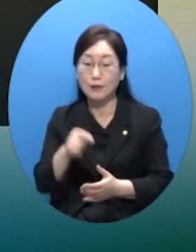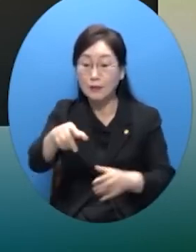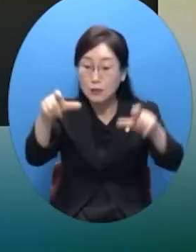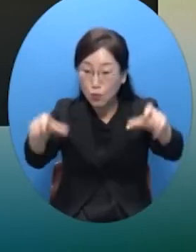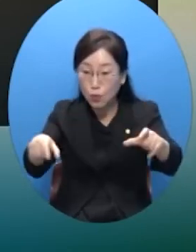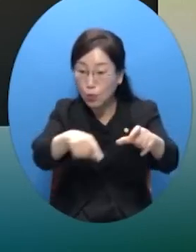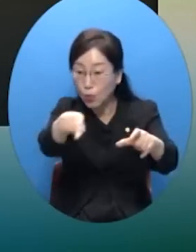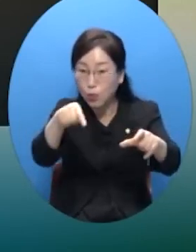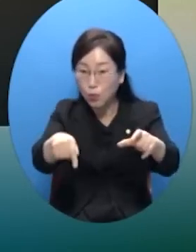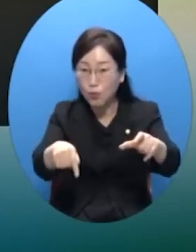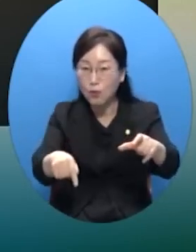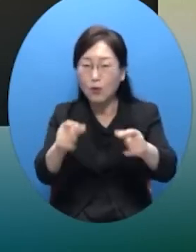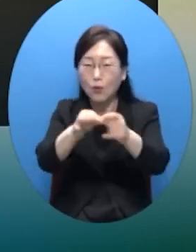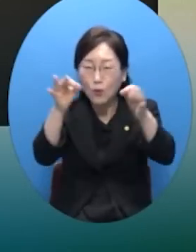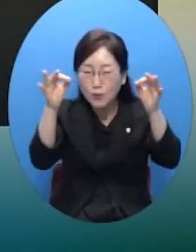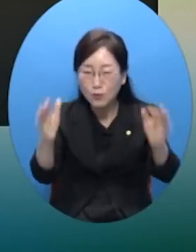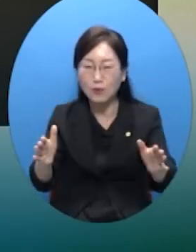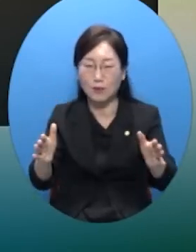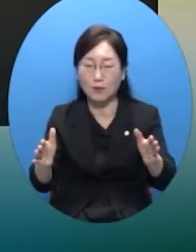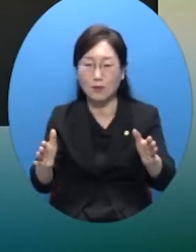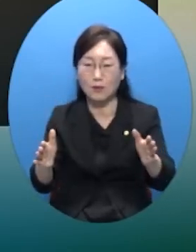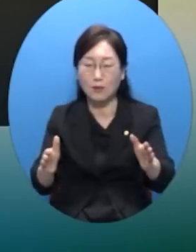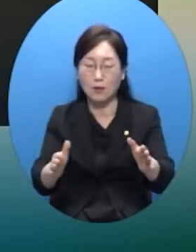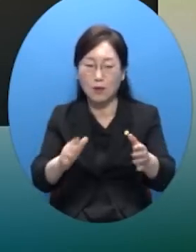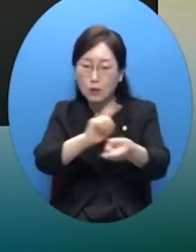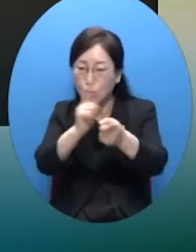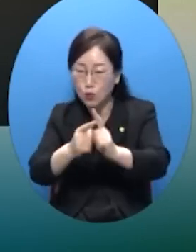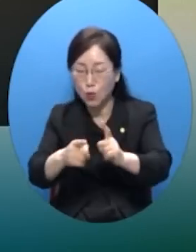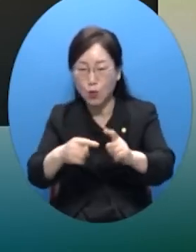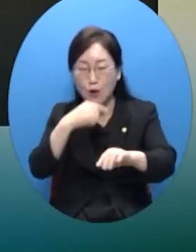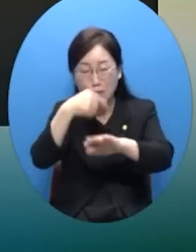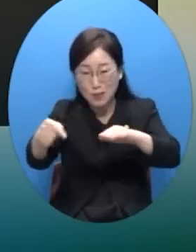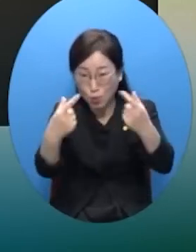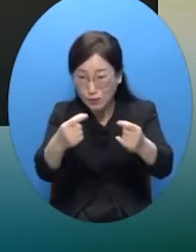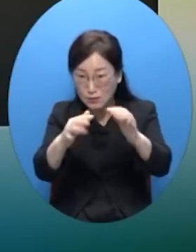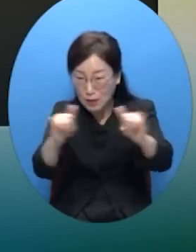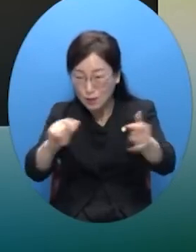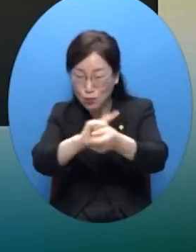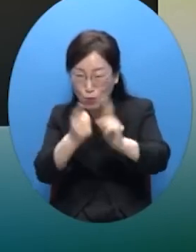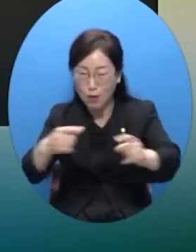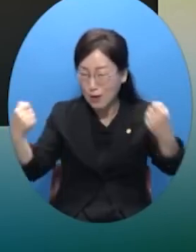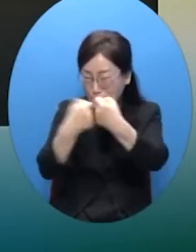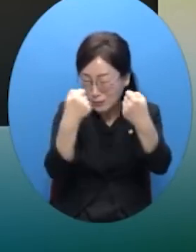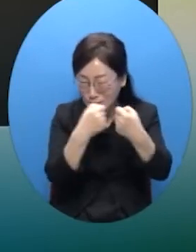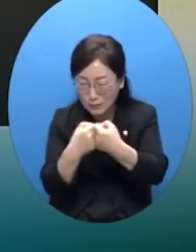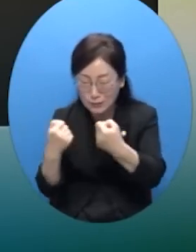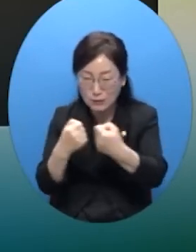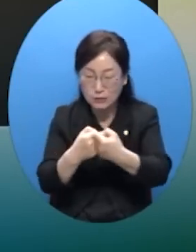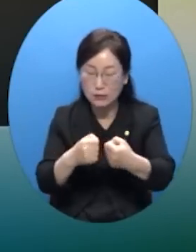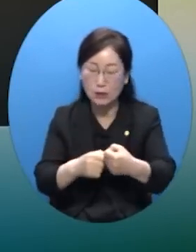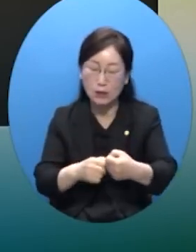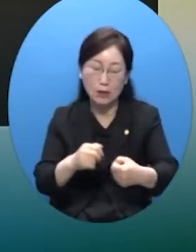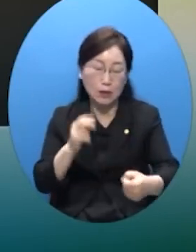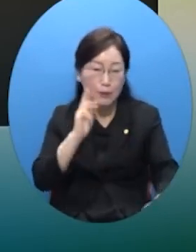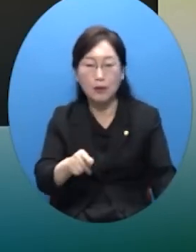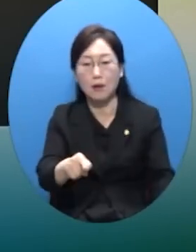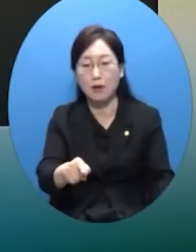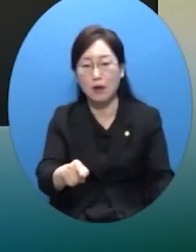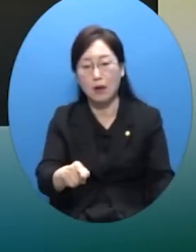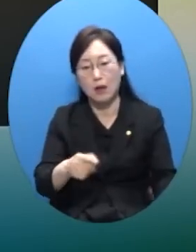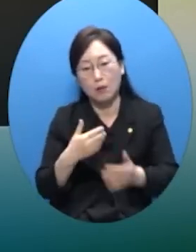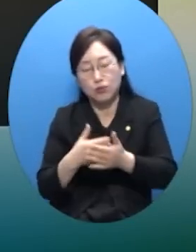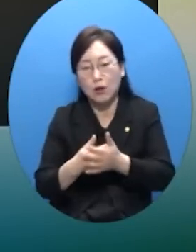또 오랫동안 종족 갈등으로 내전을 해 치안이 불안했고 여러 가지로